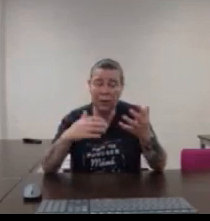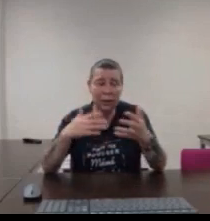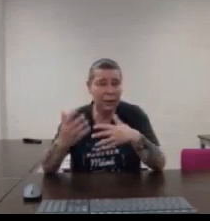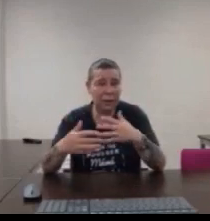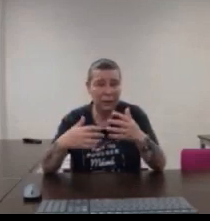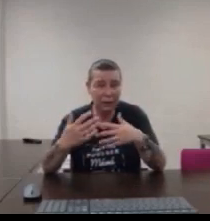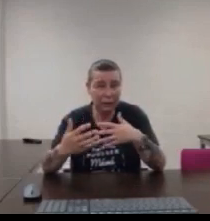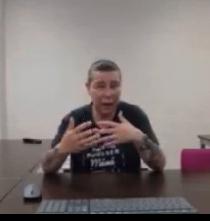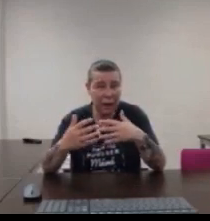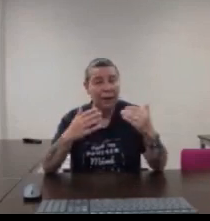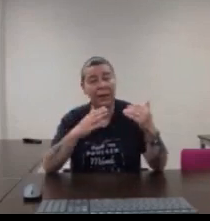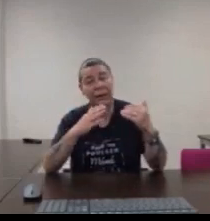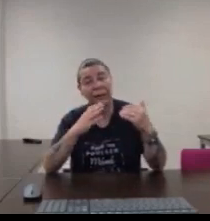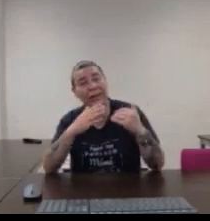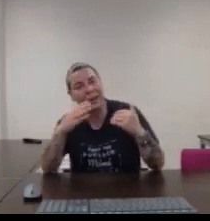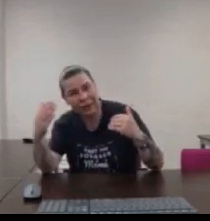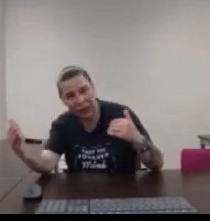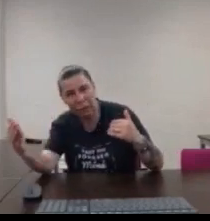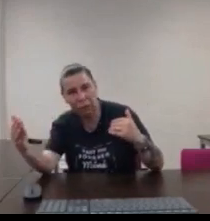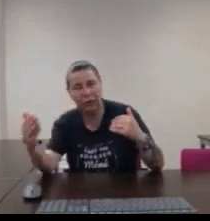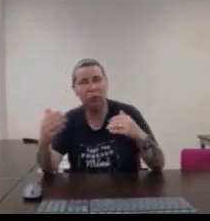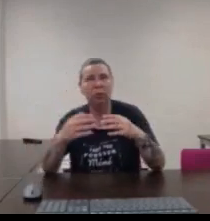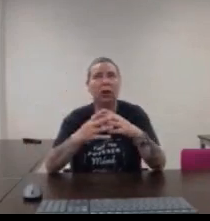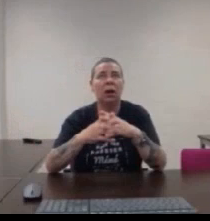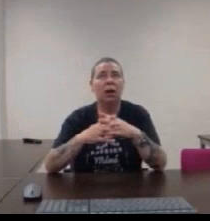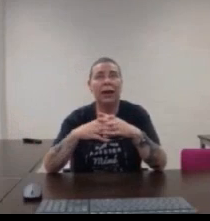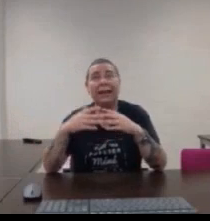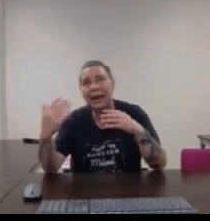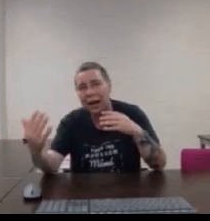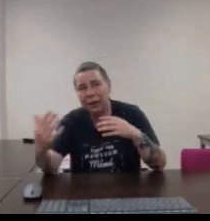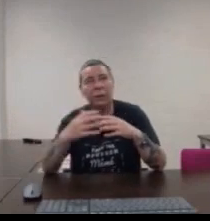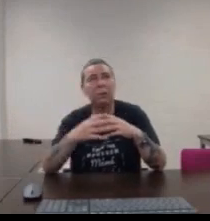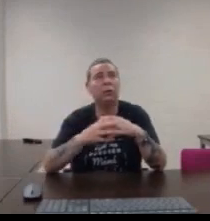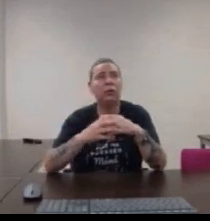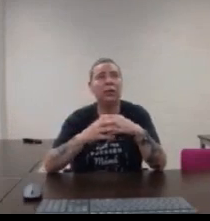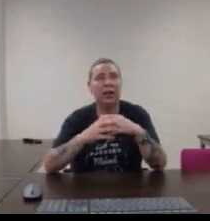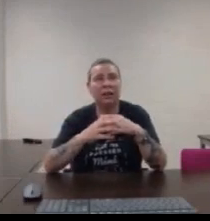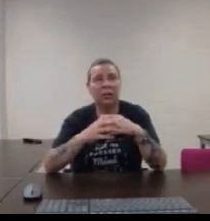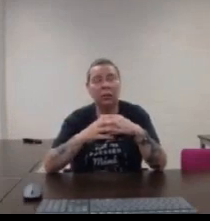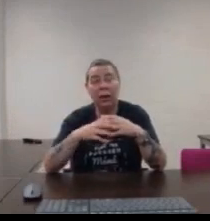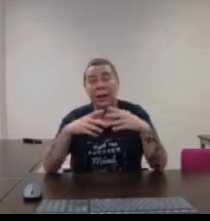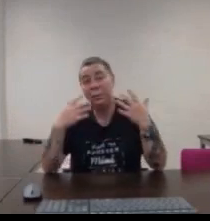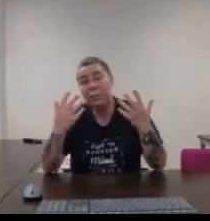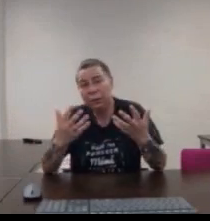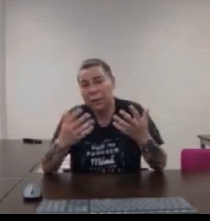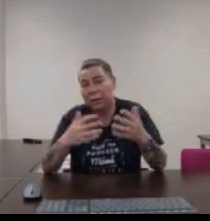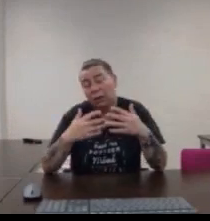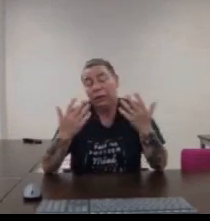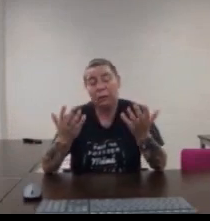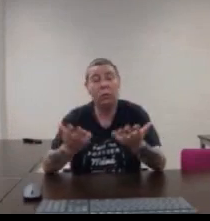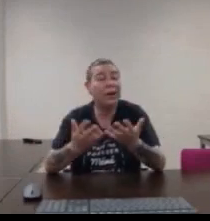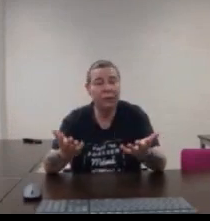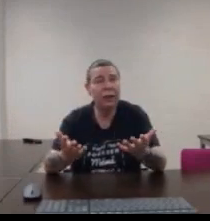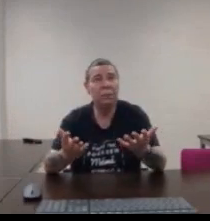type myopie, astigmatie, etc., ça risque d'accélérer le processus et d'aggraver cette pathologie déjà existante. Et puis parfois, ça